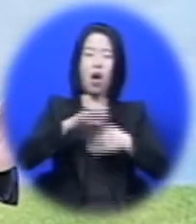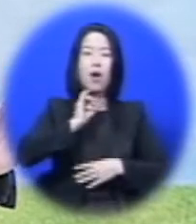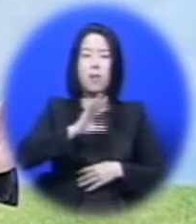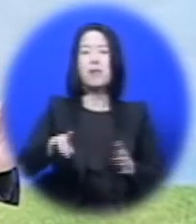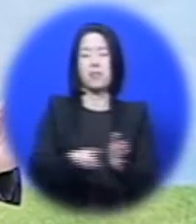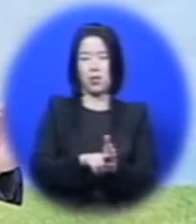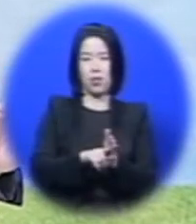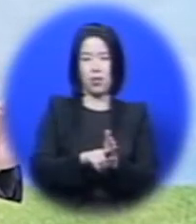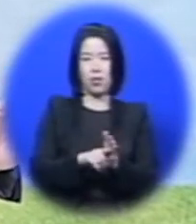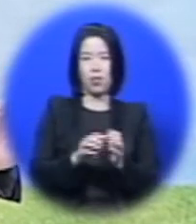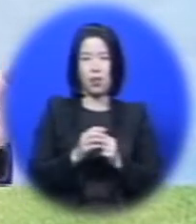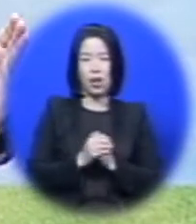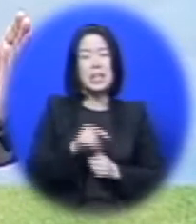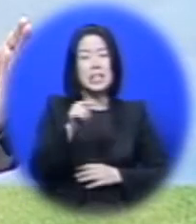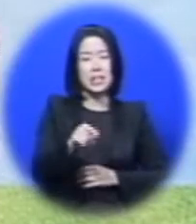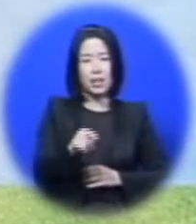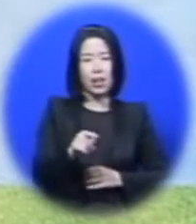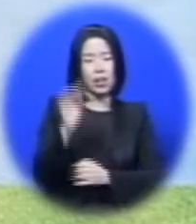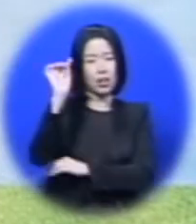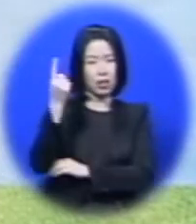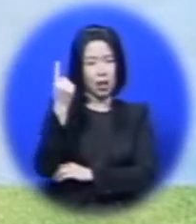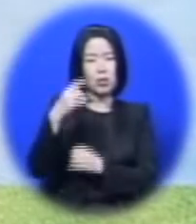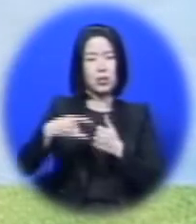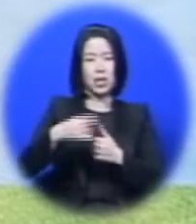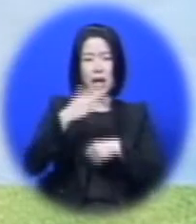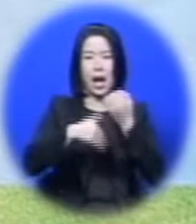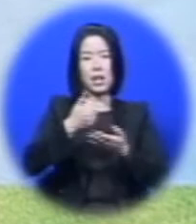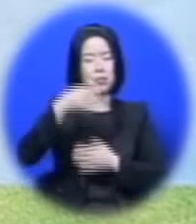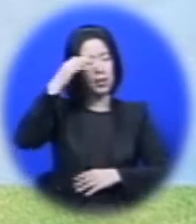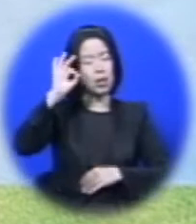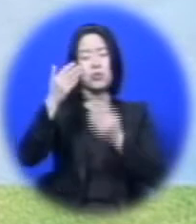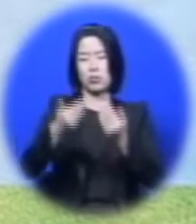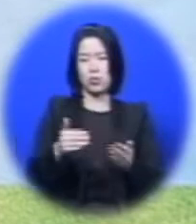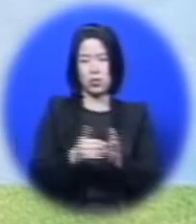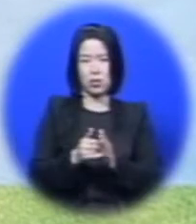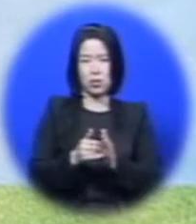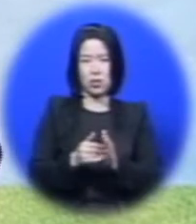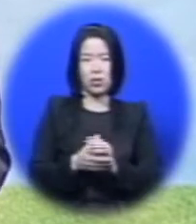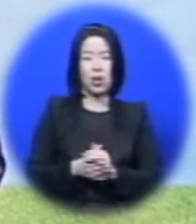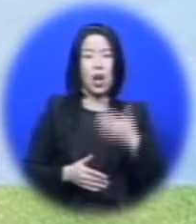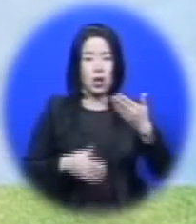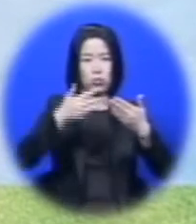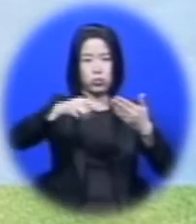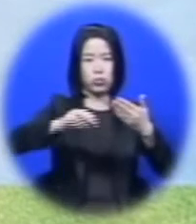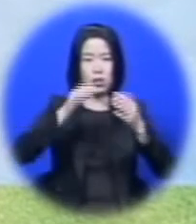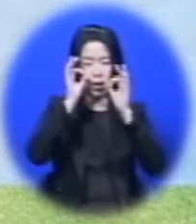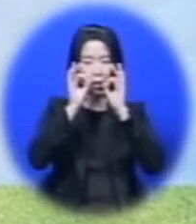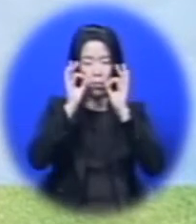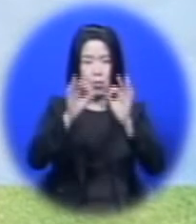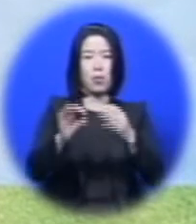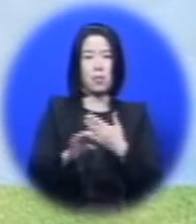믿었구나. 그게 다윗에게 하나님이 깨우쳐 주신 겁니다. 9절 말씀에